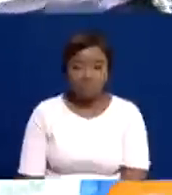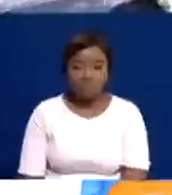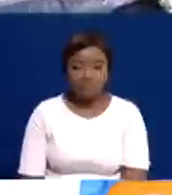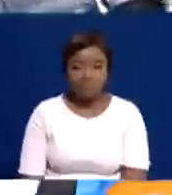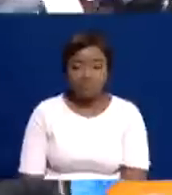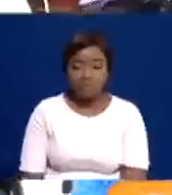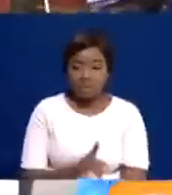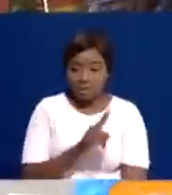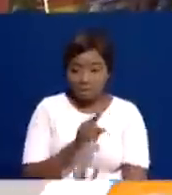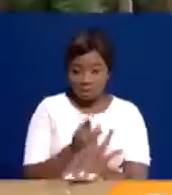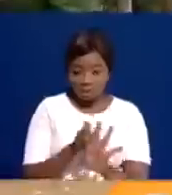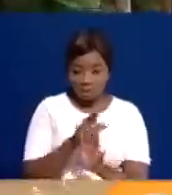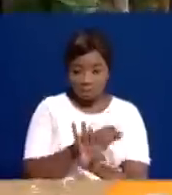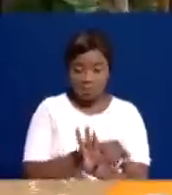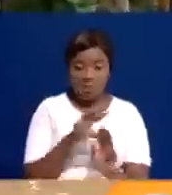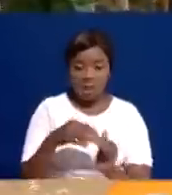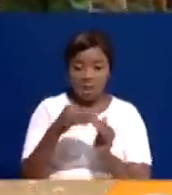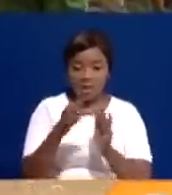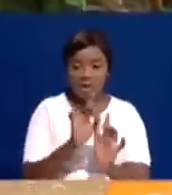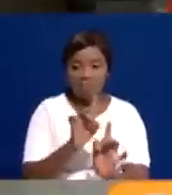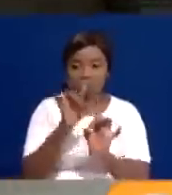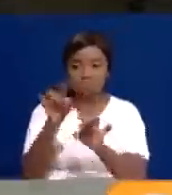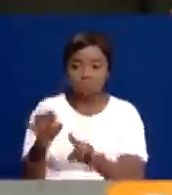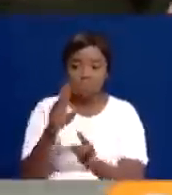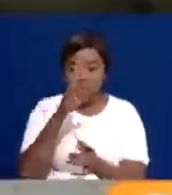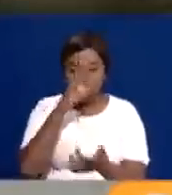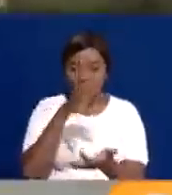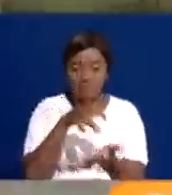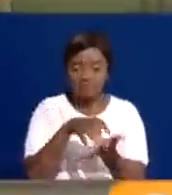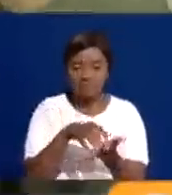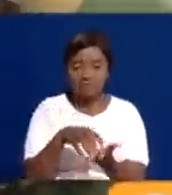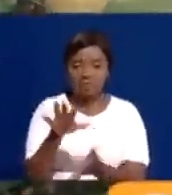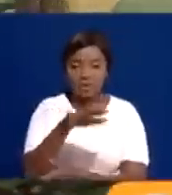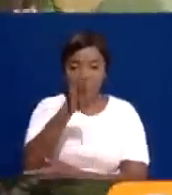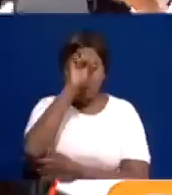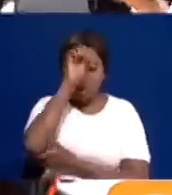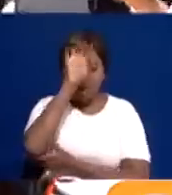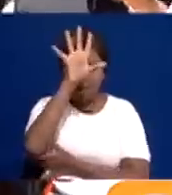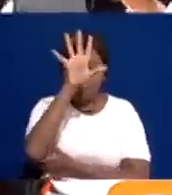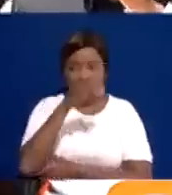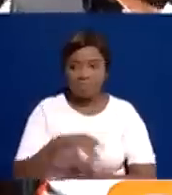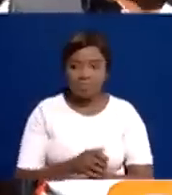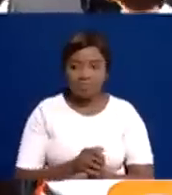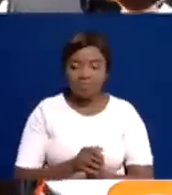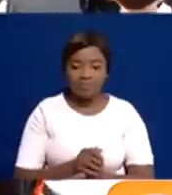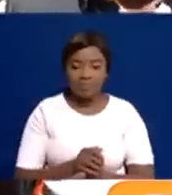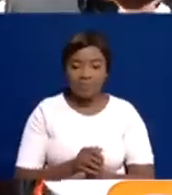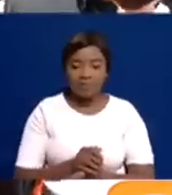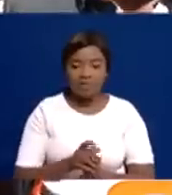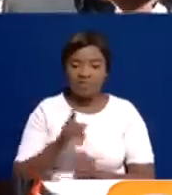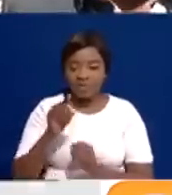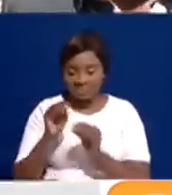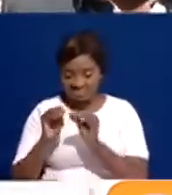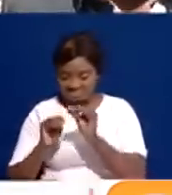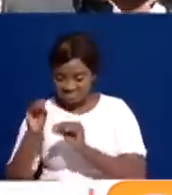Viongozi hao walifikishwa moja kwa moja katika kituo cha polisi cha Kiambu. So they are framed that